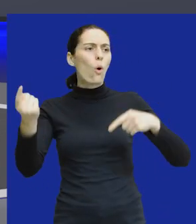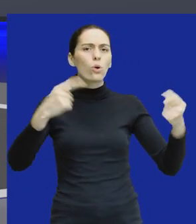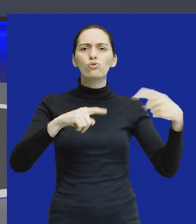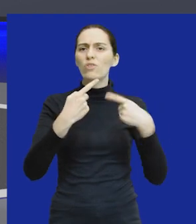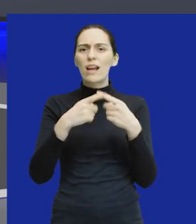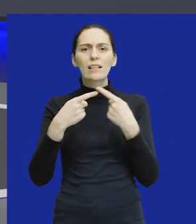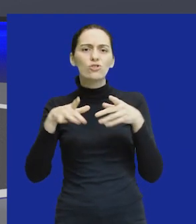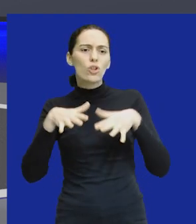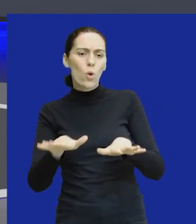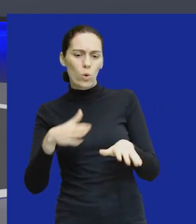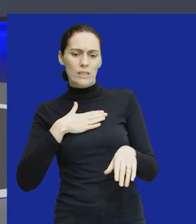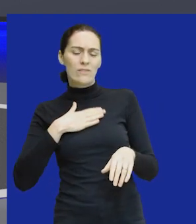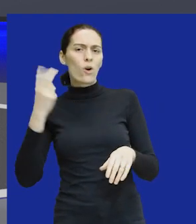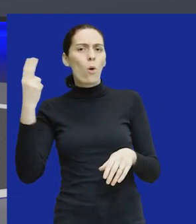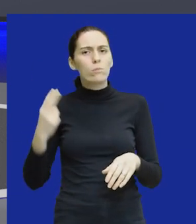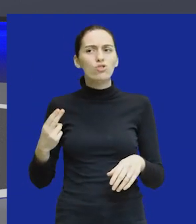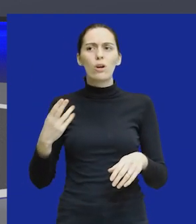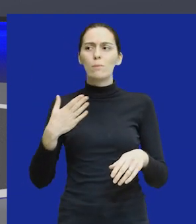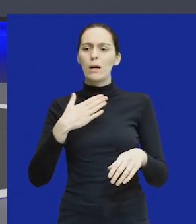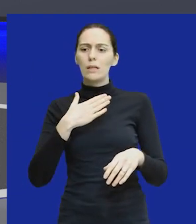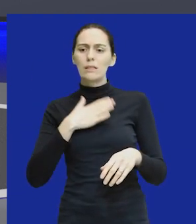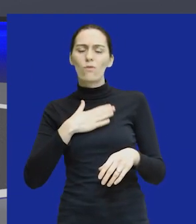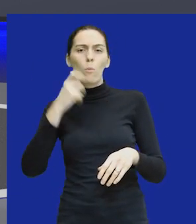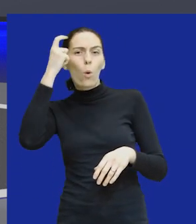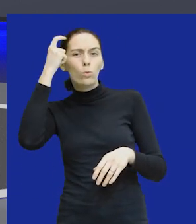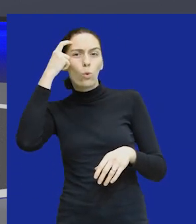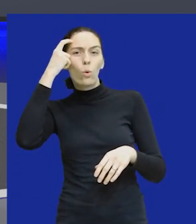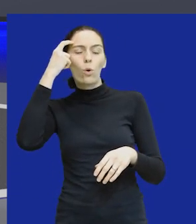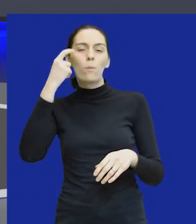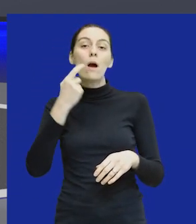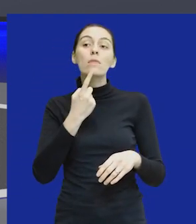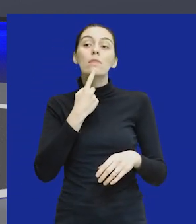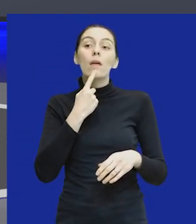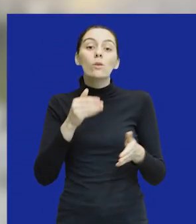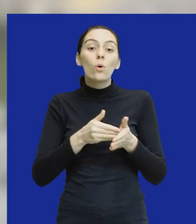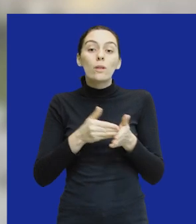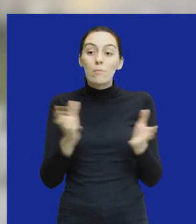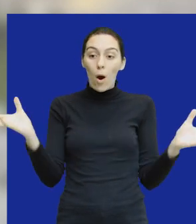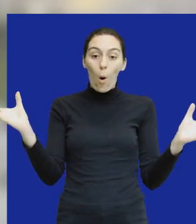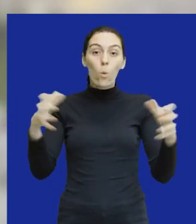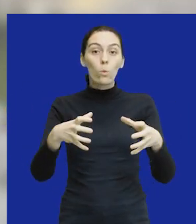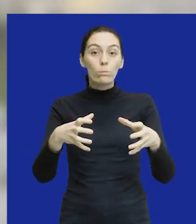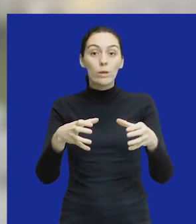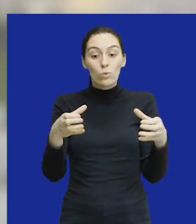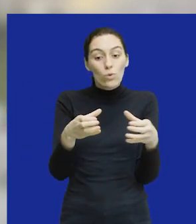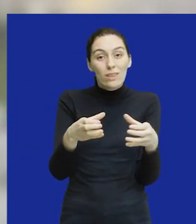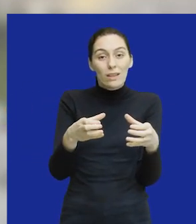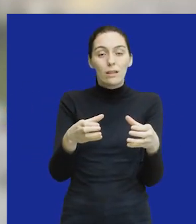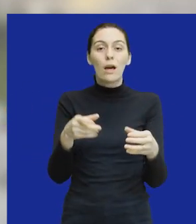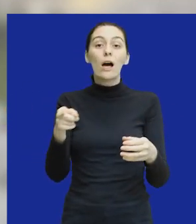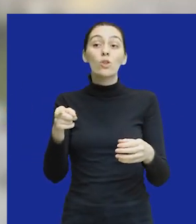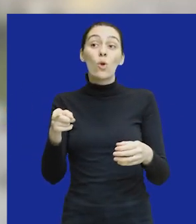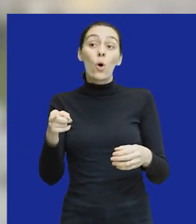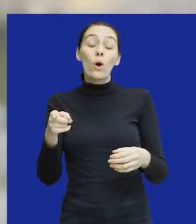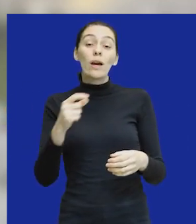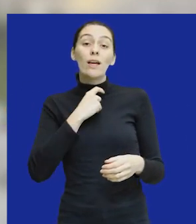sa svojim običajima, sa svojim svjetonazorima, sa svojom kulturom i trebao je neko da ih okupi i ujedini, a to je bio Don Pave,